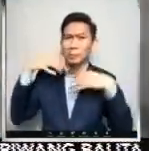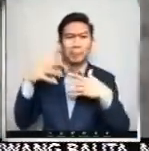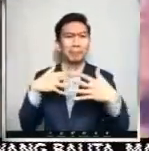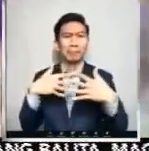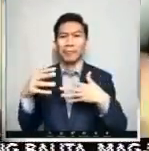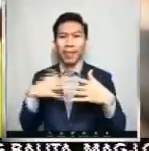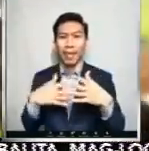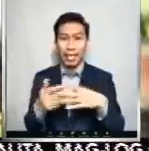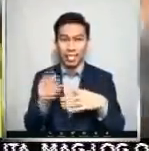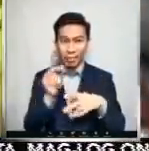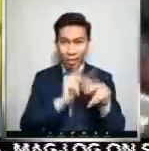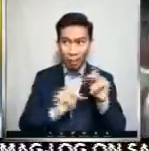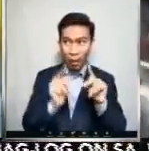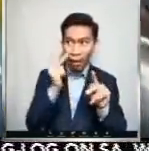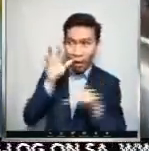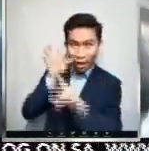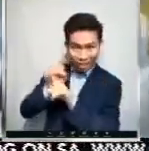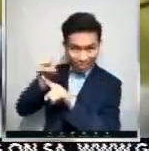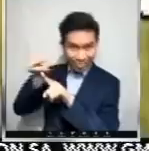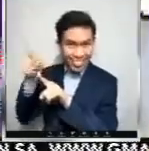at face shield?